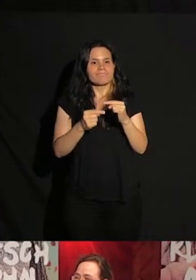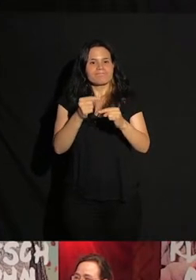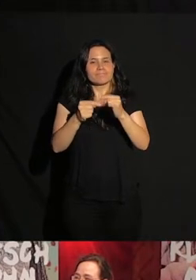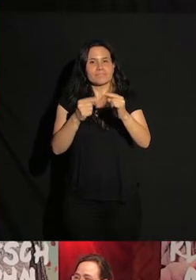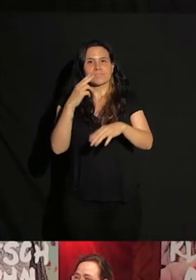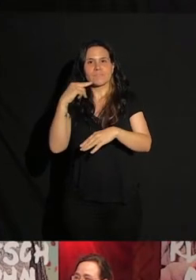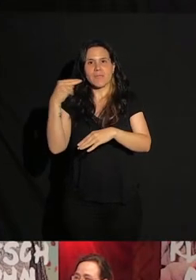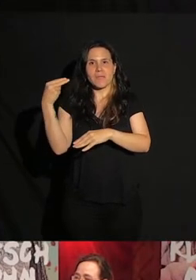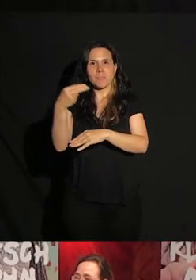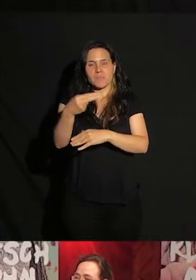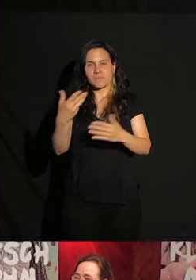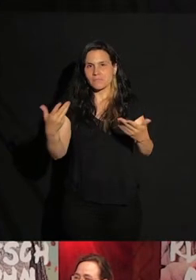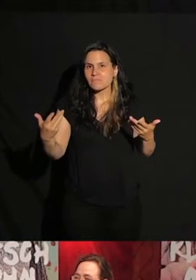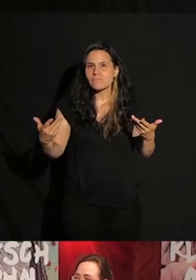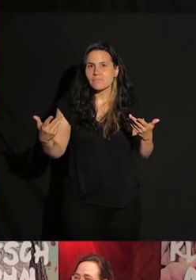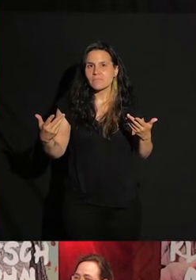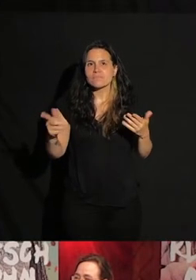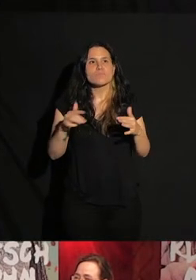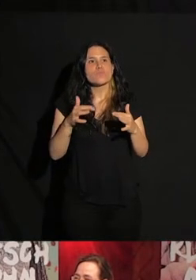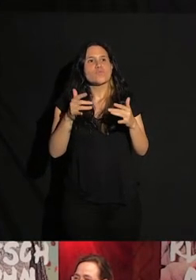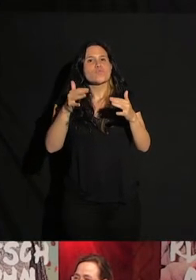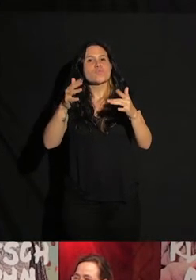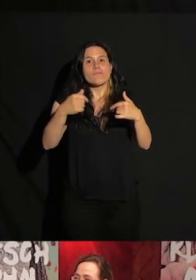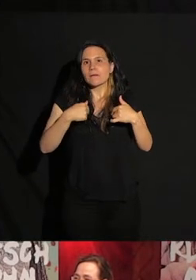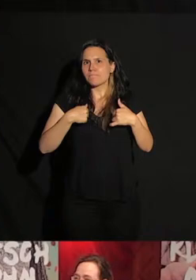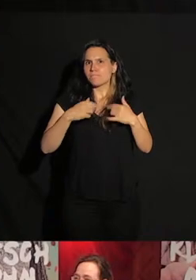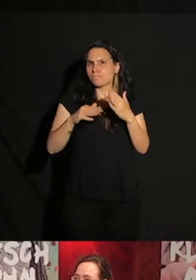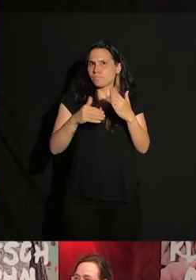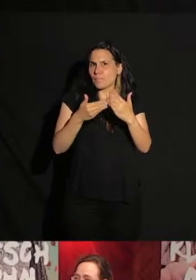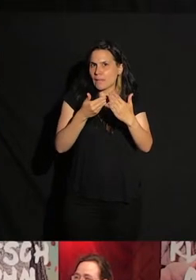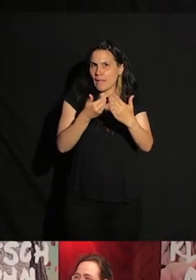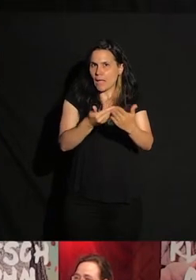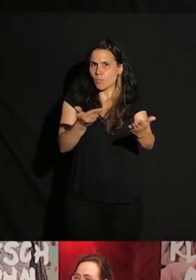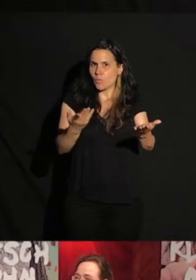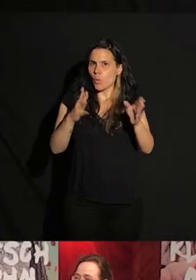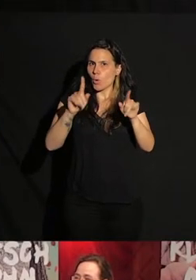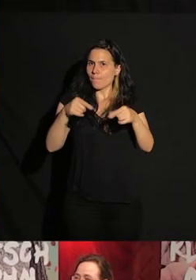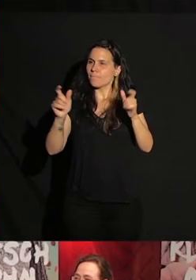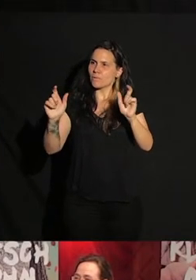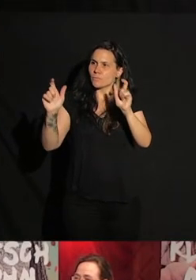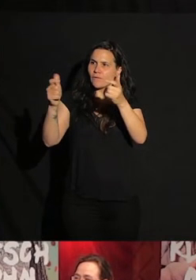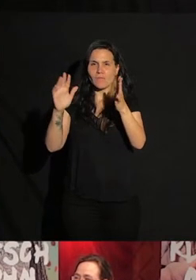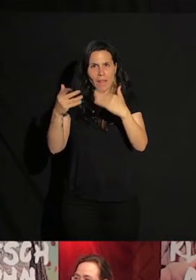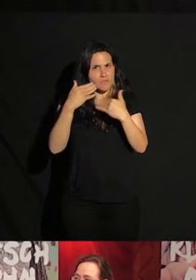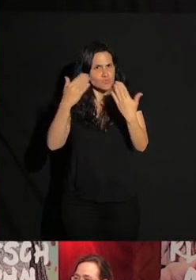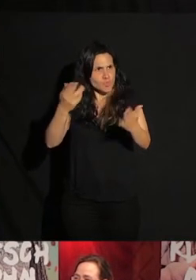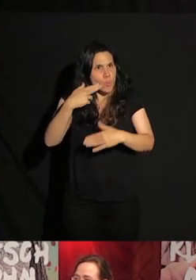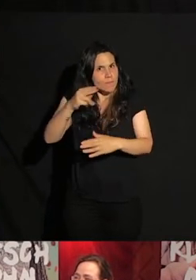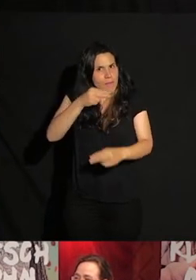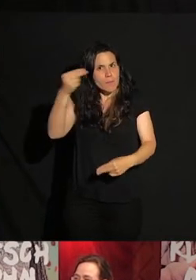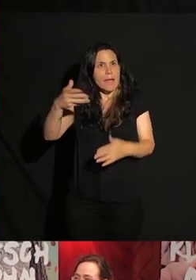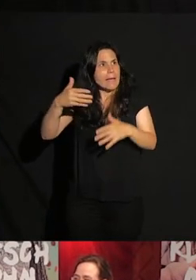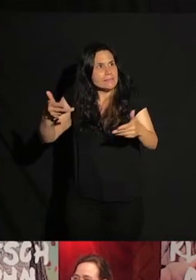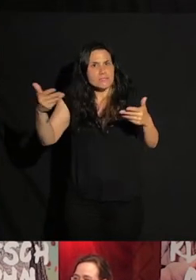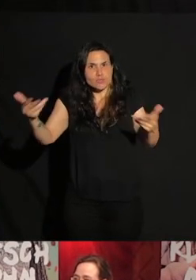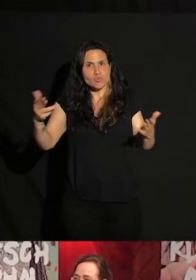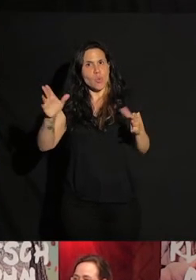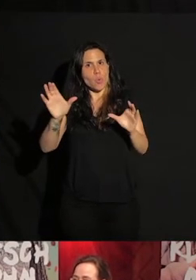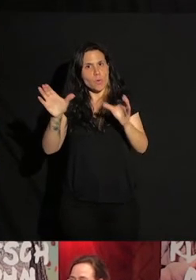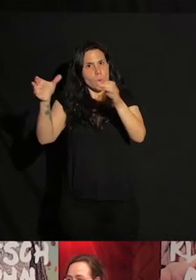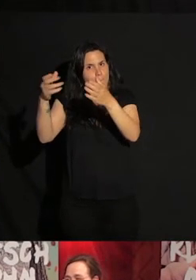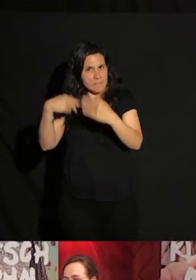Ja, und irgendwann habe ich angeboten, ob wir unsere Company Es ist so Company